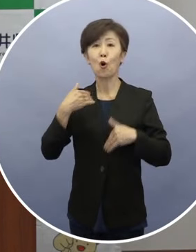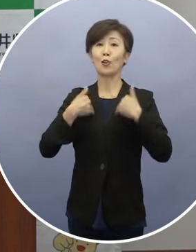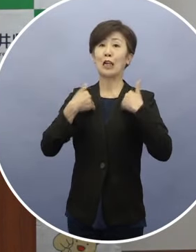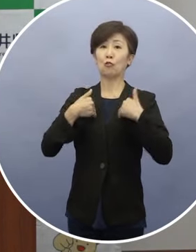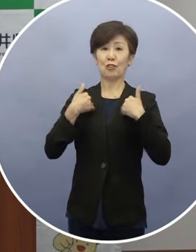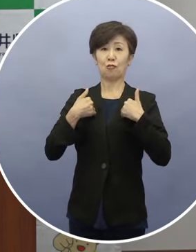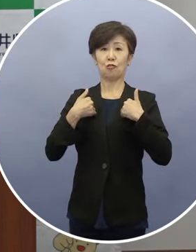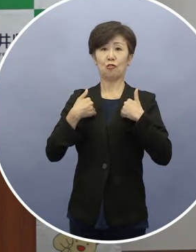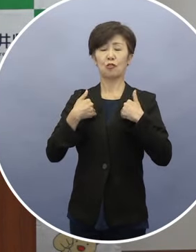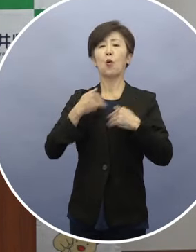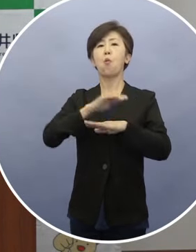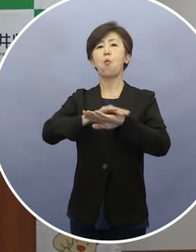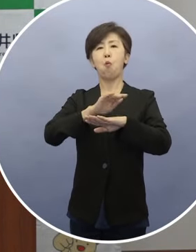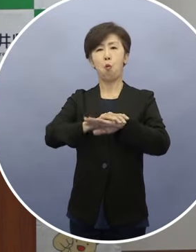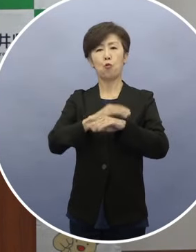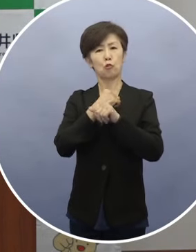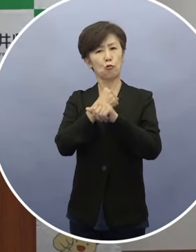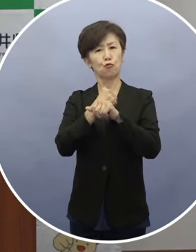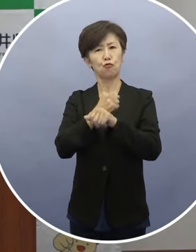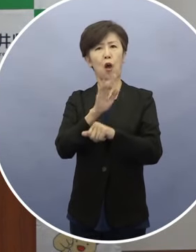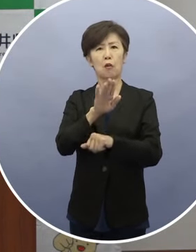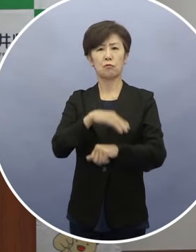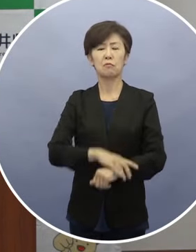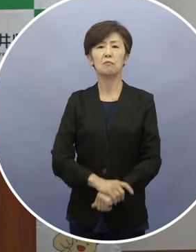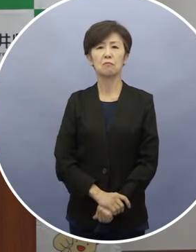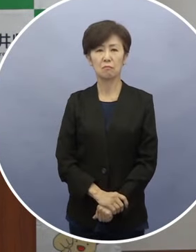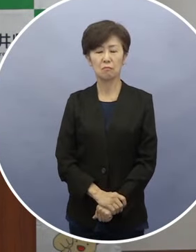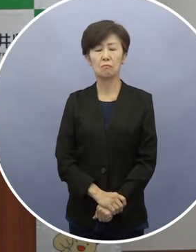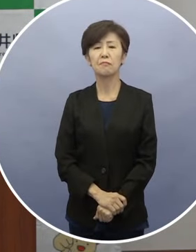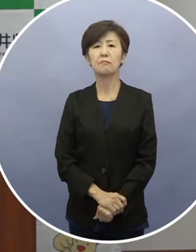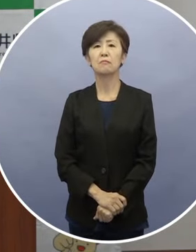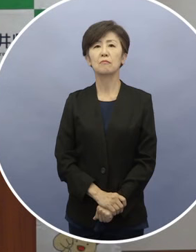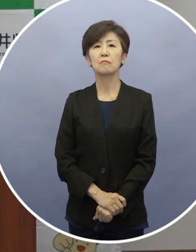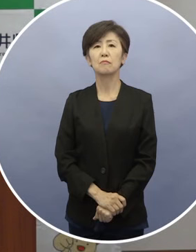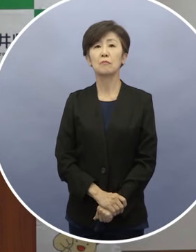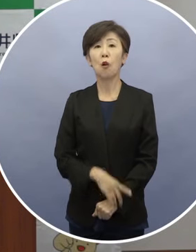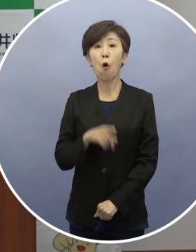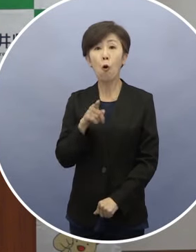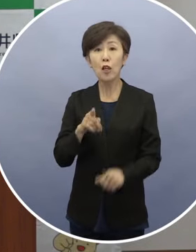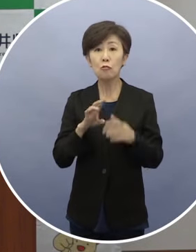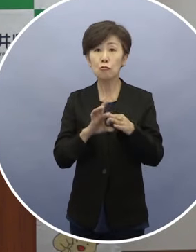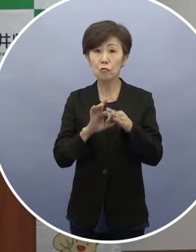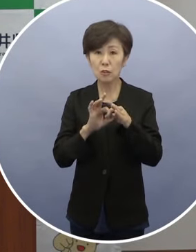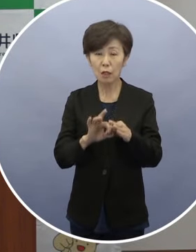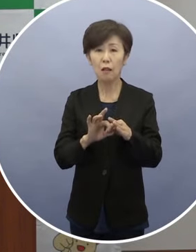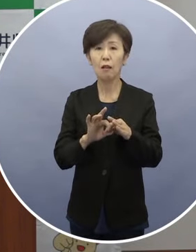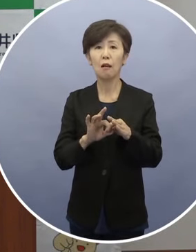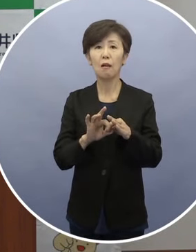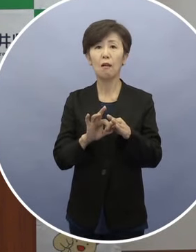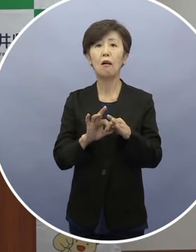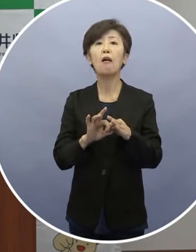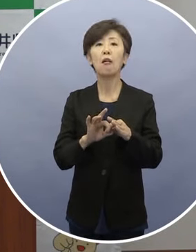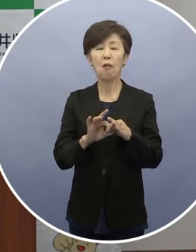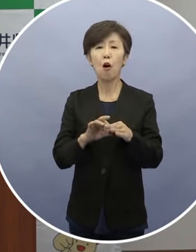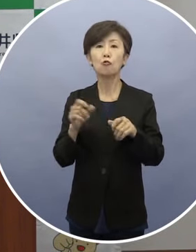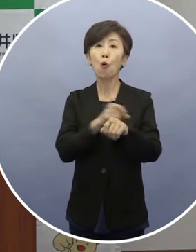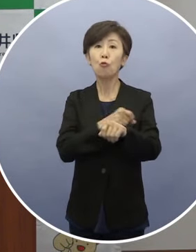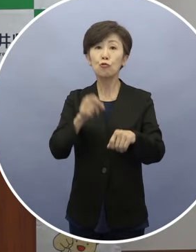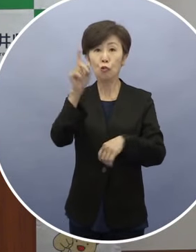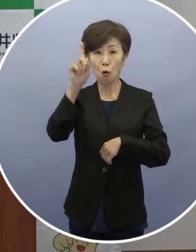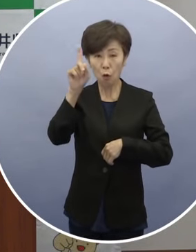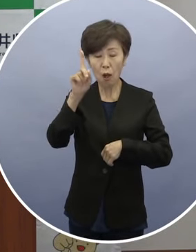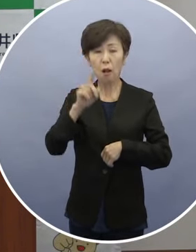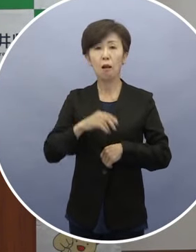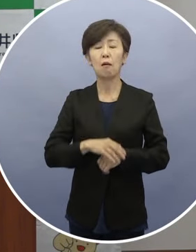しくしようということになっているところでございます。これにつきまして、特徴としまし